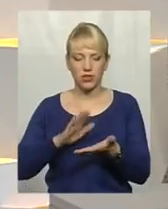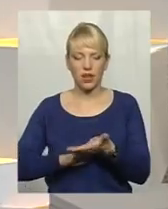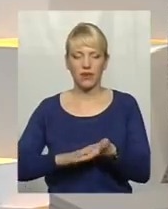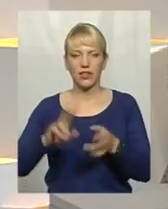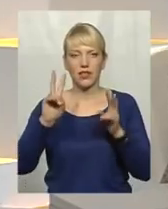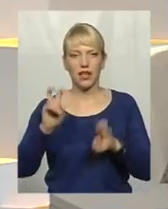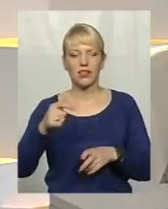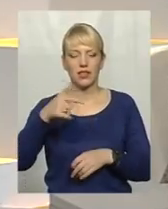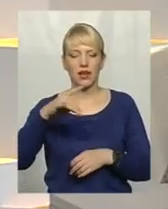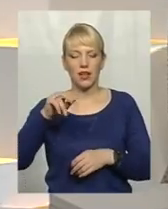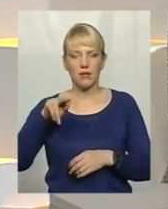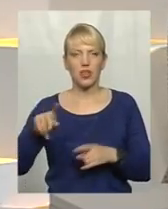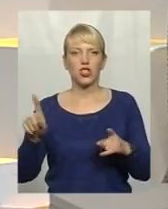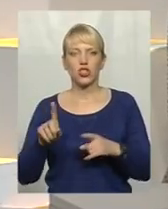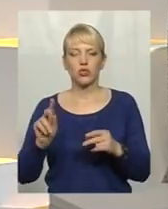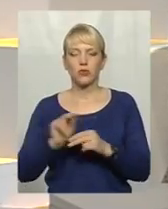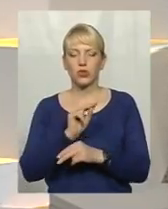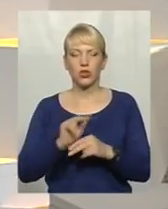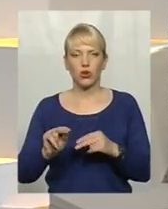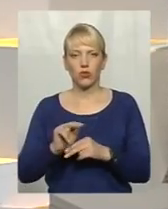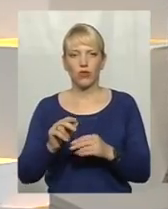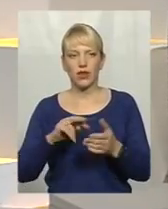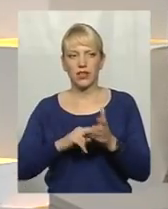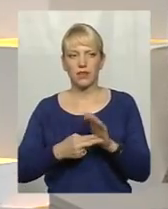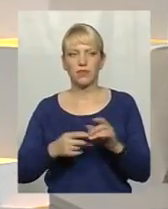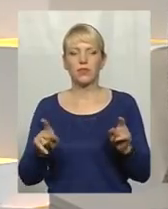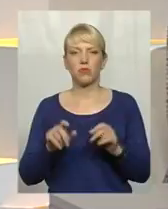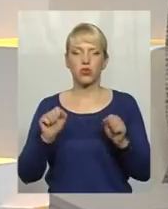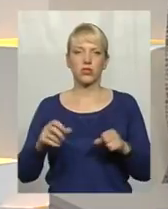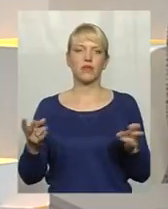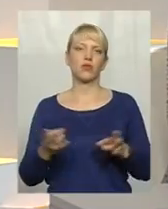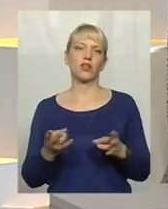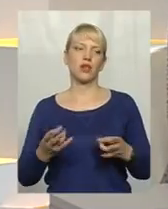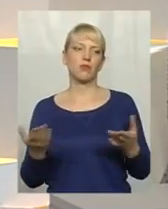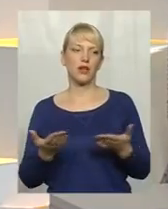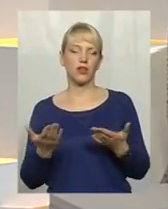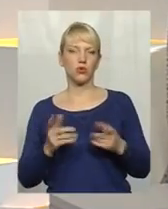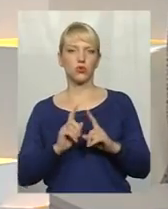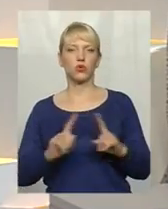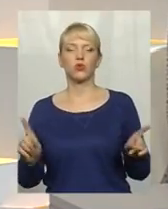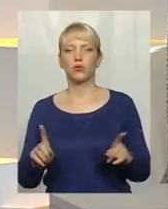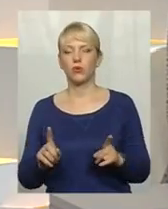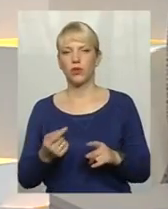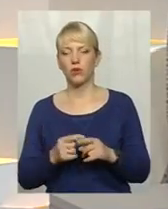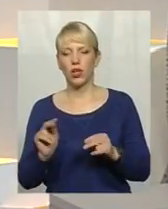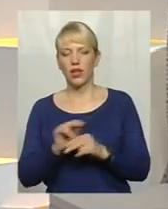Для того, щоб скоригувати те лікування, можливо, треба особливу терапію для того чи іншого пацієнта.